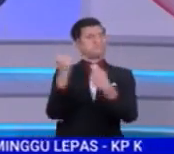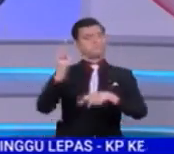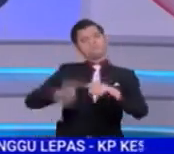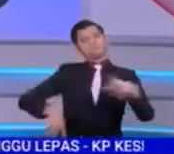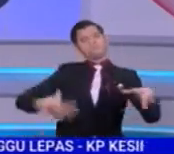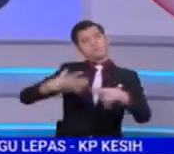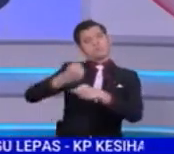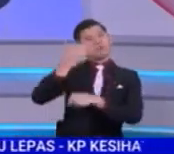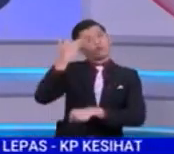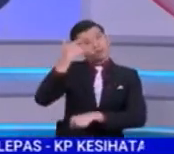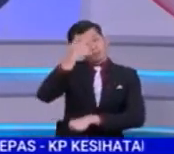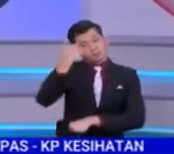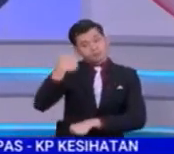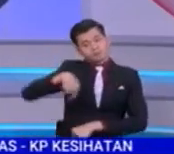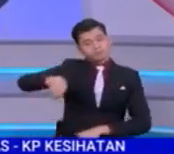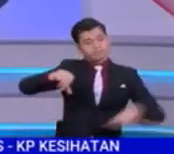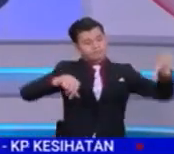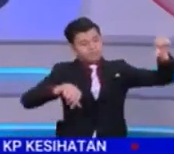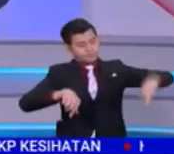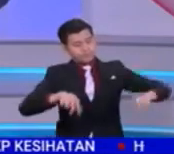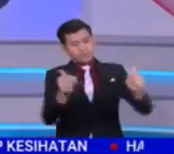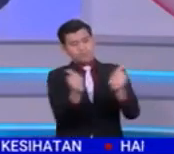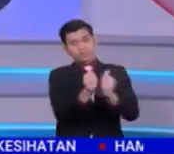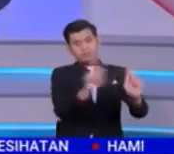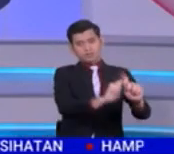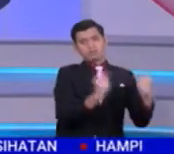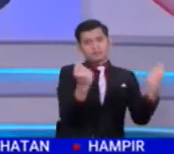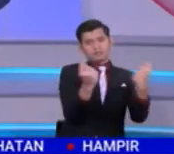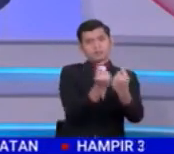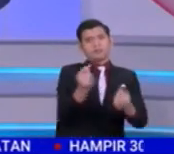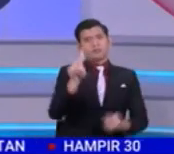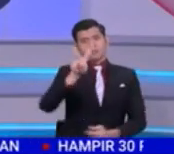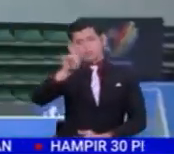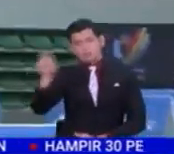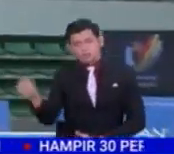kesampaian apabila tewas kepada Vietnam disco